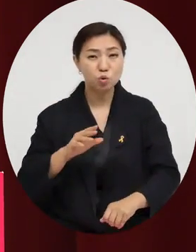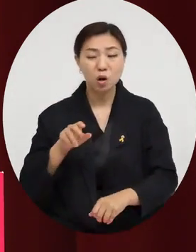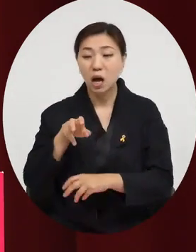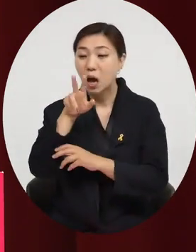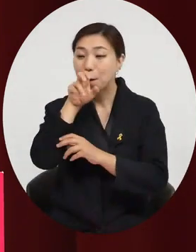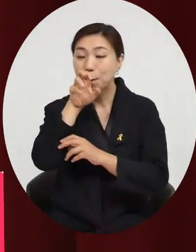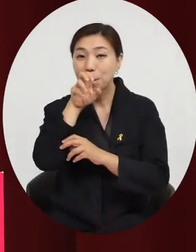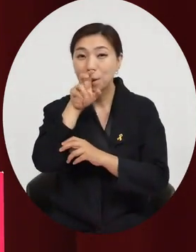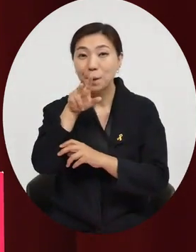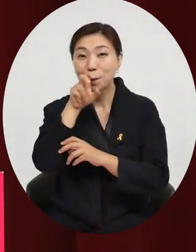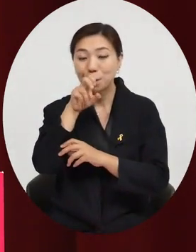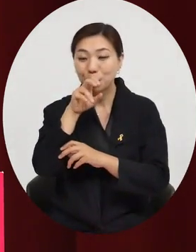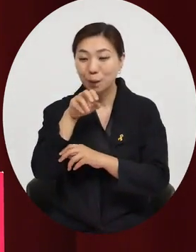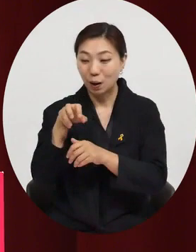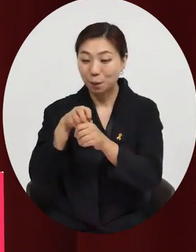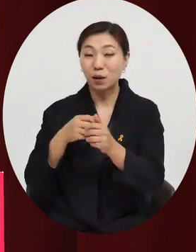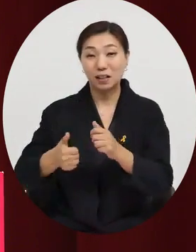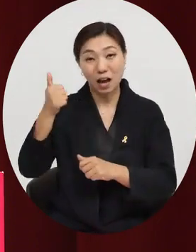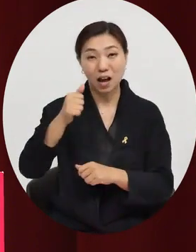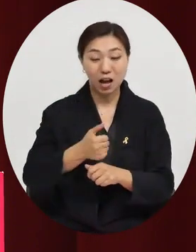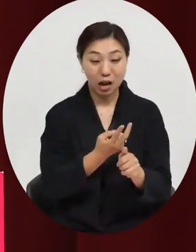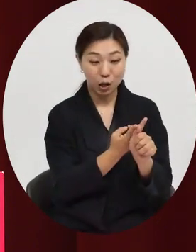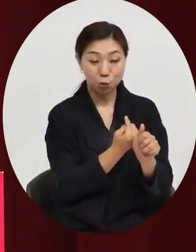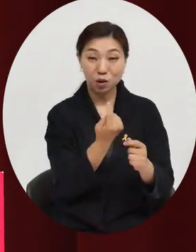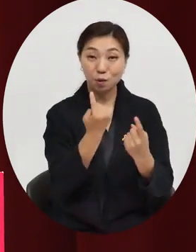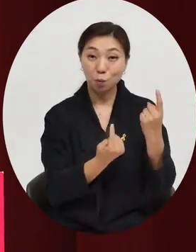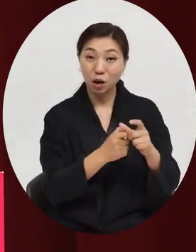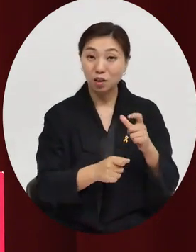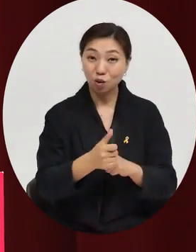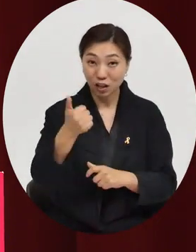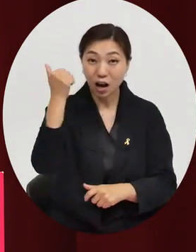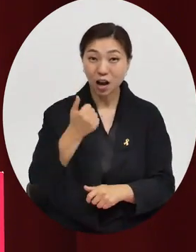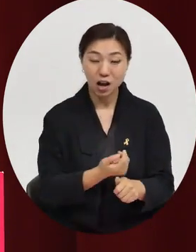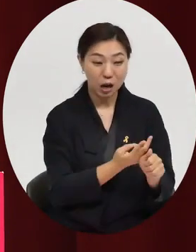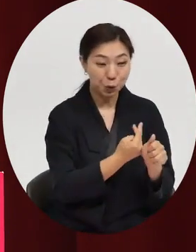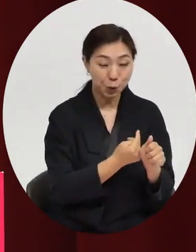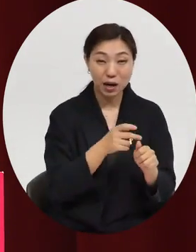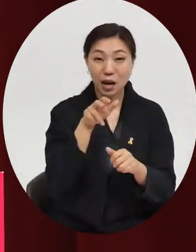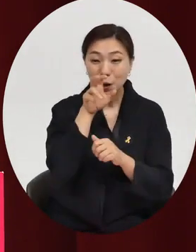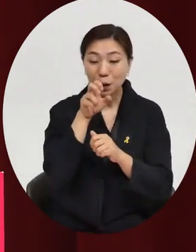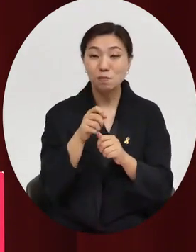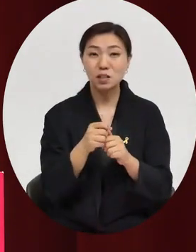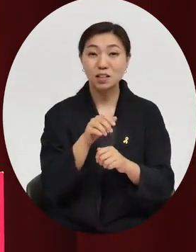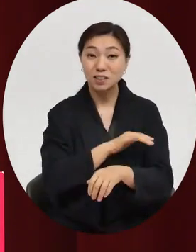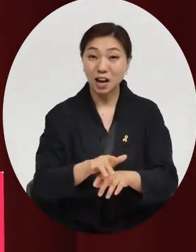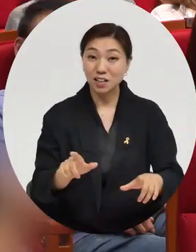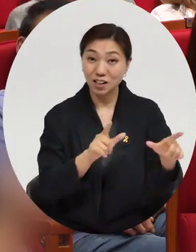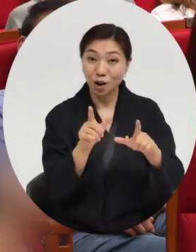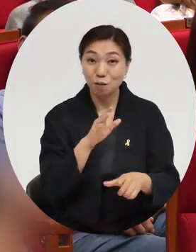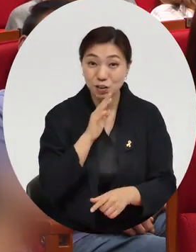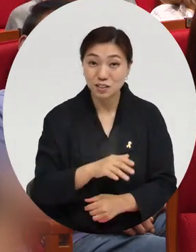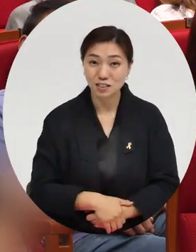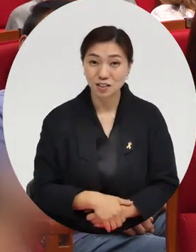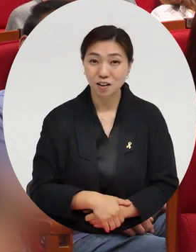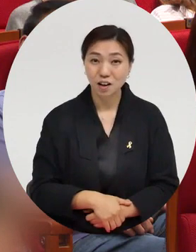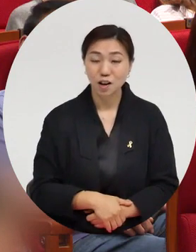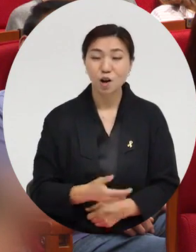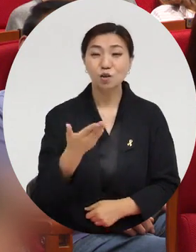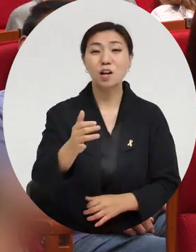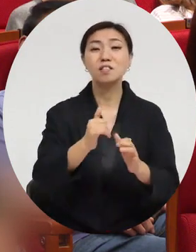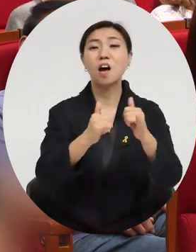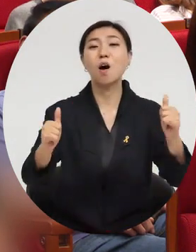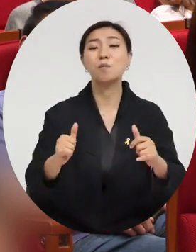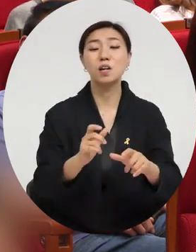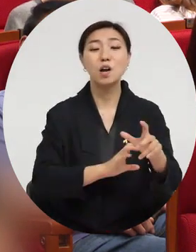낫나? 훨씬 낫습니다. 토끼보다 낫나 안 낫나? 낫습니다. 토끼 다람쥐 잘 사나 안 사나? 잘 삽니다. 근데 왜 네가 못